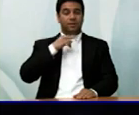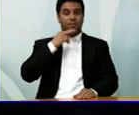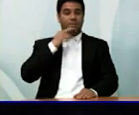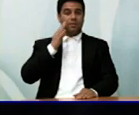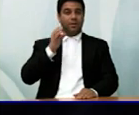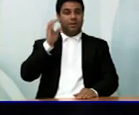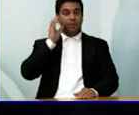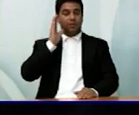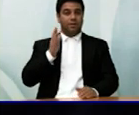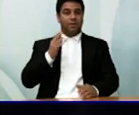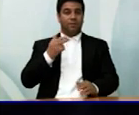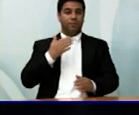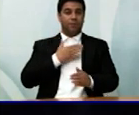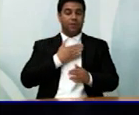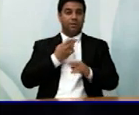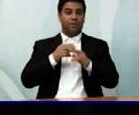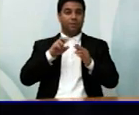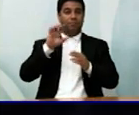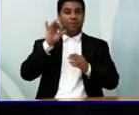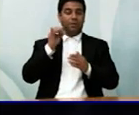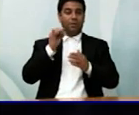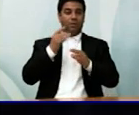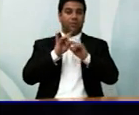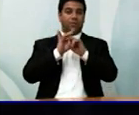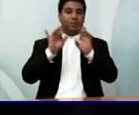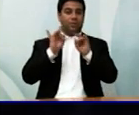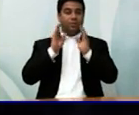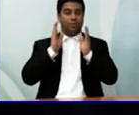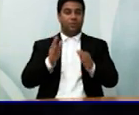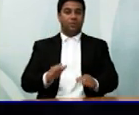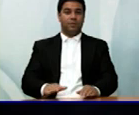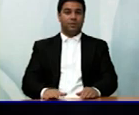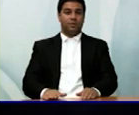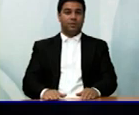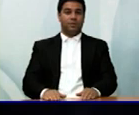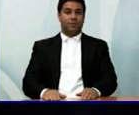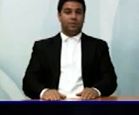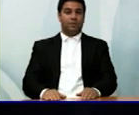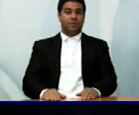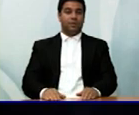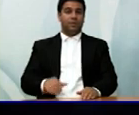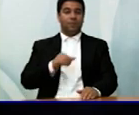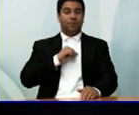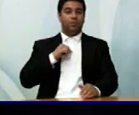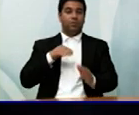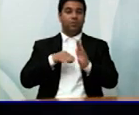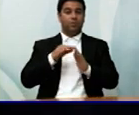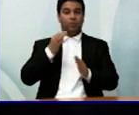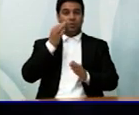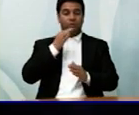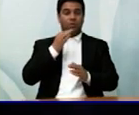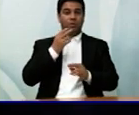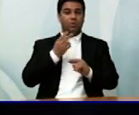eshiting. Men bayonning matnini o'qib eshittiraman. Eng yaxshi dori.